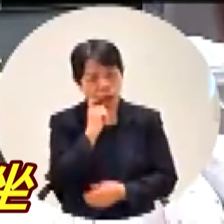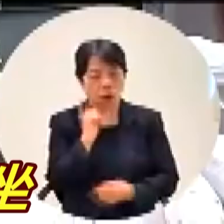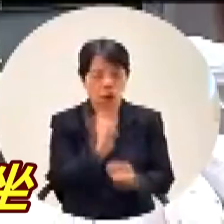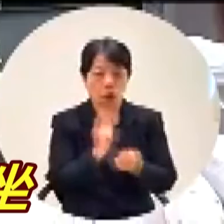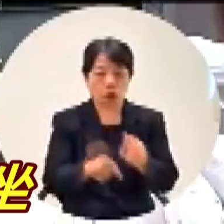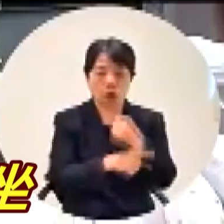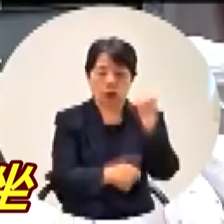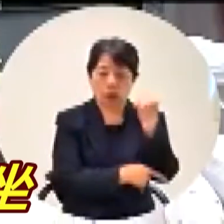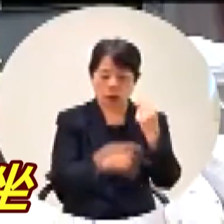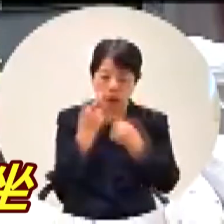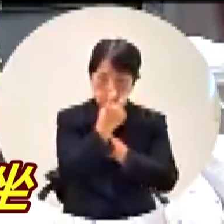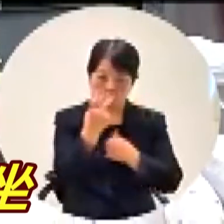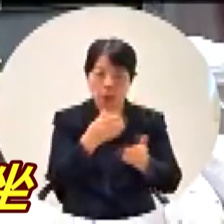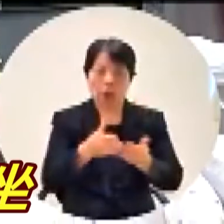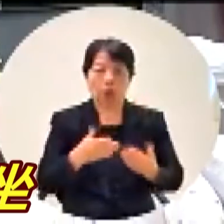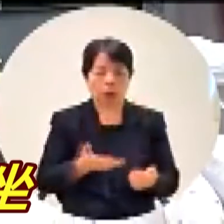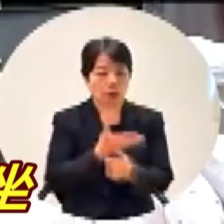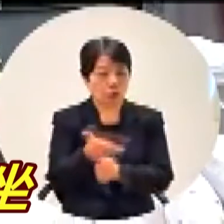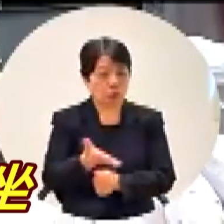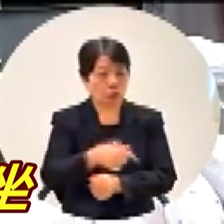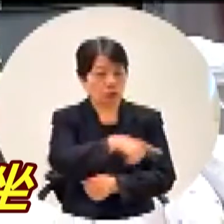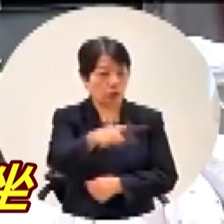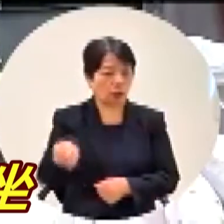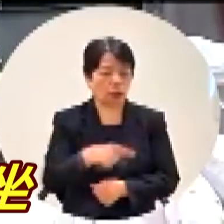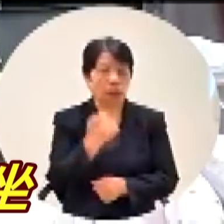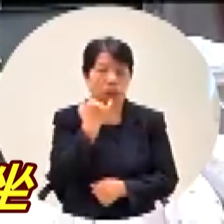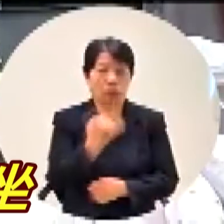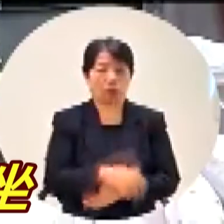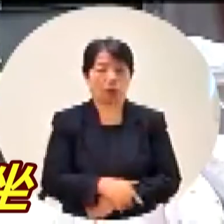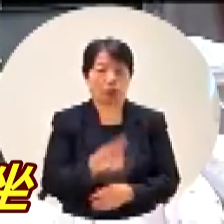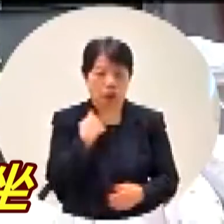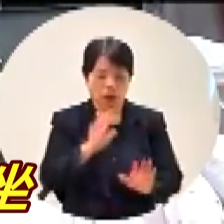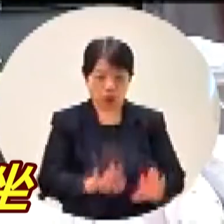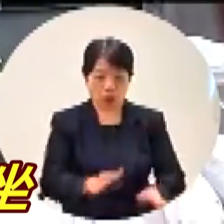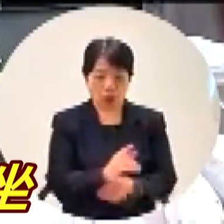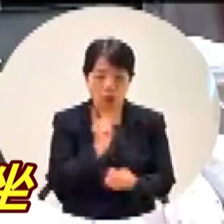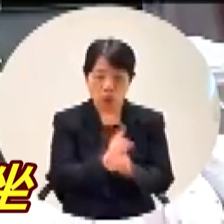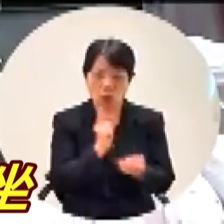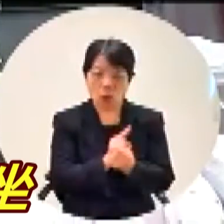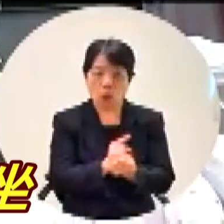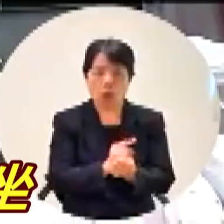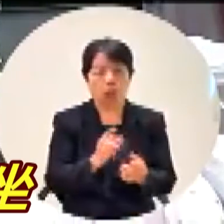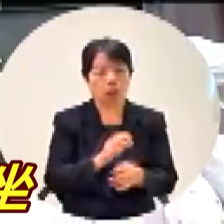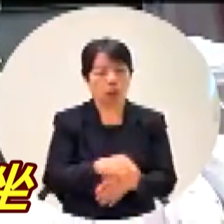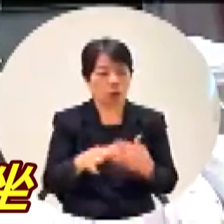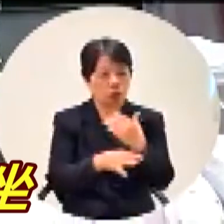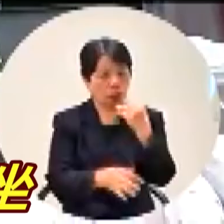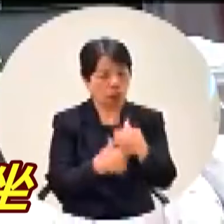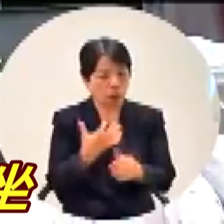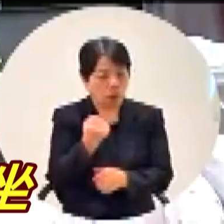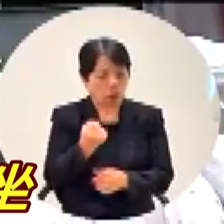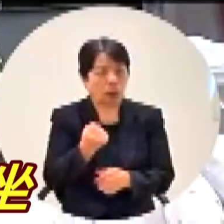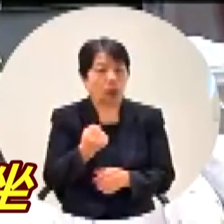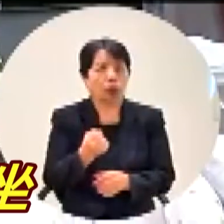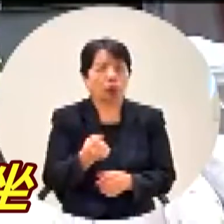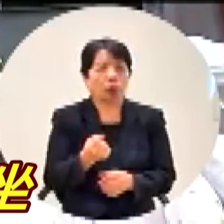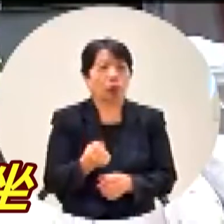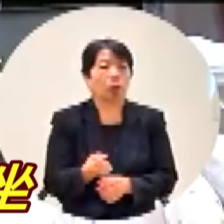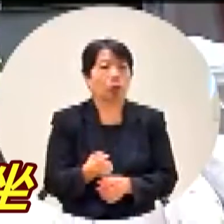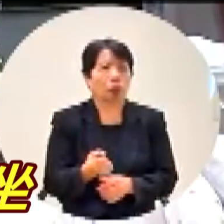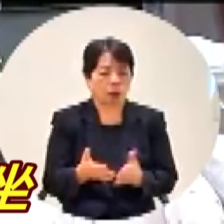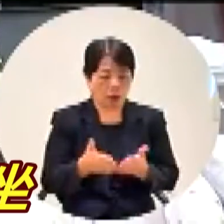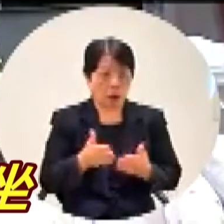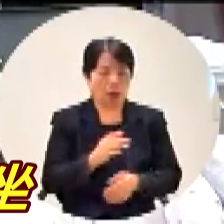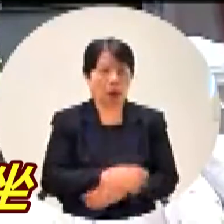规面去检视，给他们一些可以突破限制的公权力。可是我很难过的是，